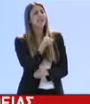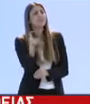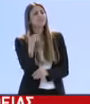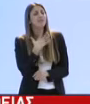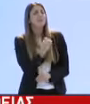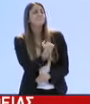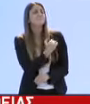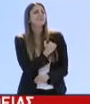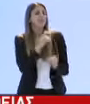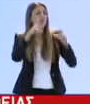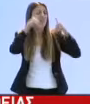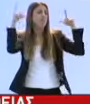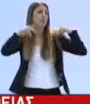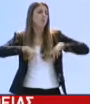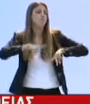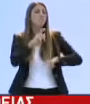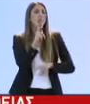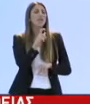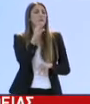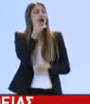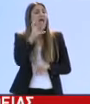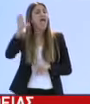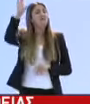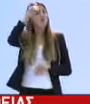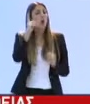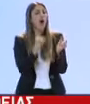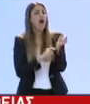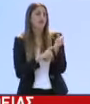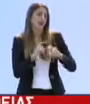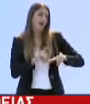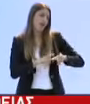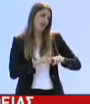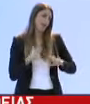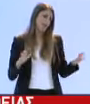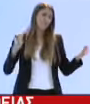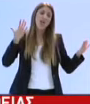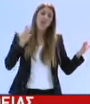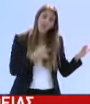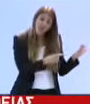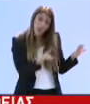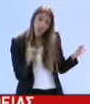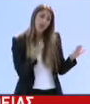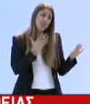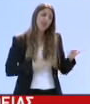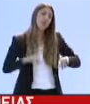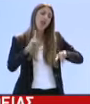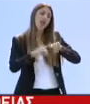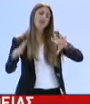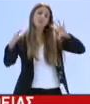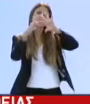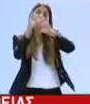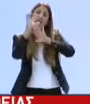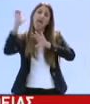στο δημοκρατικό, ευρωπαϊκό χαρακτήρα της Ελλάδος και η αντίθεσή τους στα επικίνδυνα δημαγωγικά